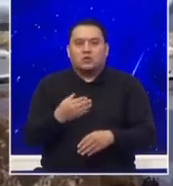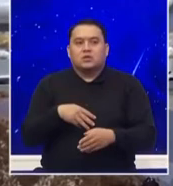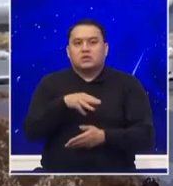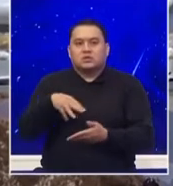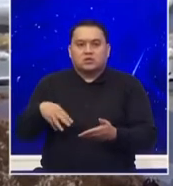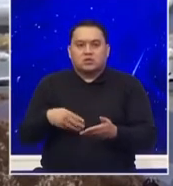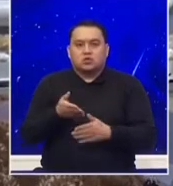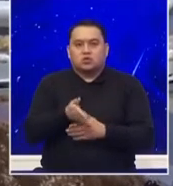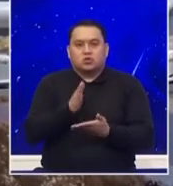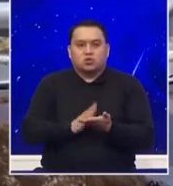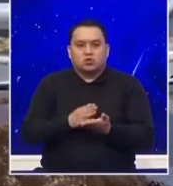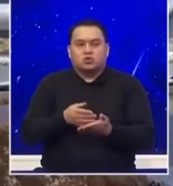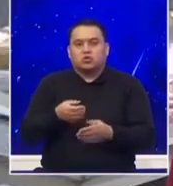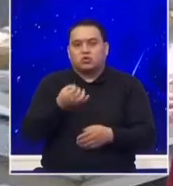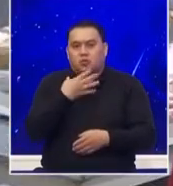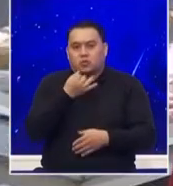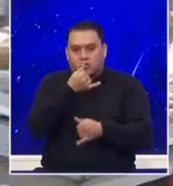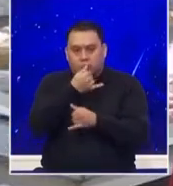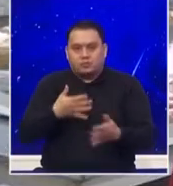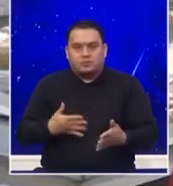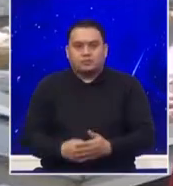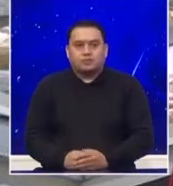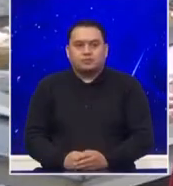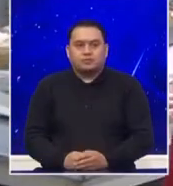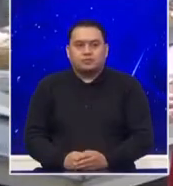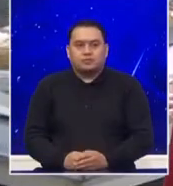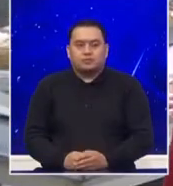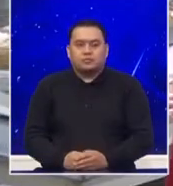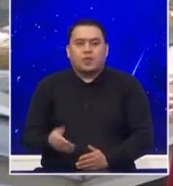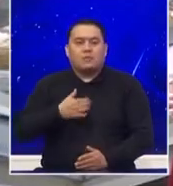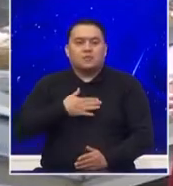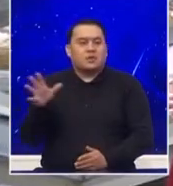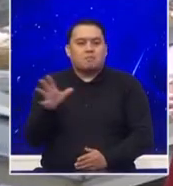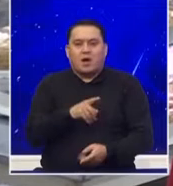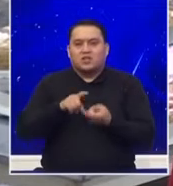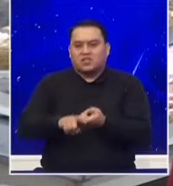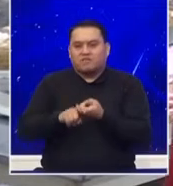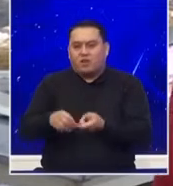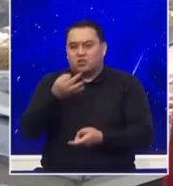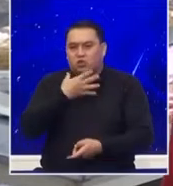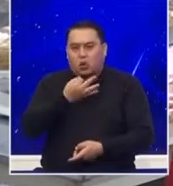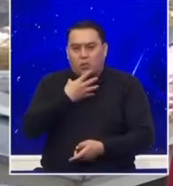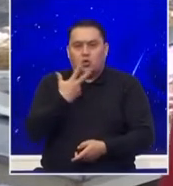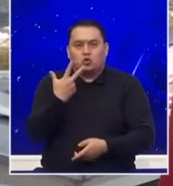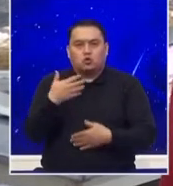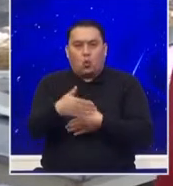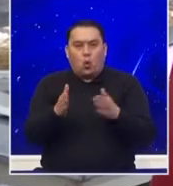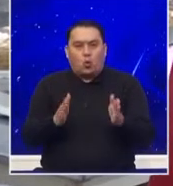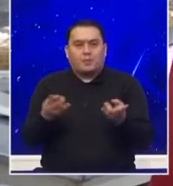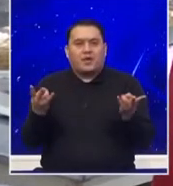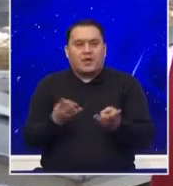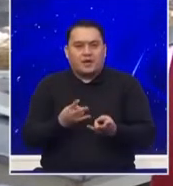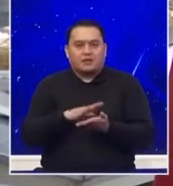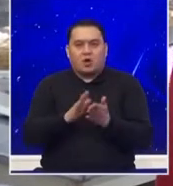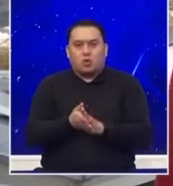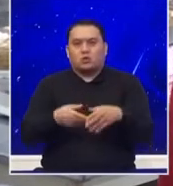цехының жұмыртқасыз жұмысы жүрмейді. У нас на яйце все идет. Бізде бәрі жұмыртқадан жасалады, күніне 3 қорап керек. Ақ құспен